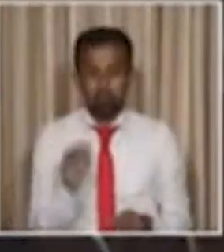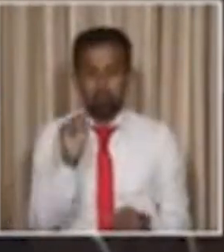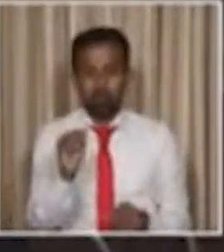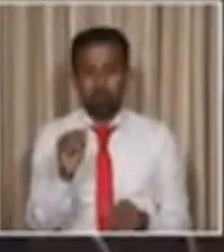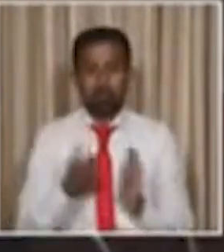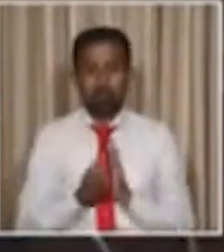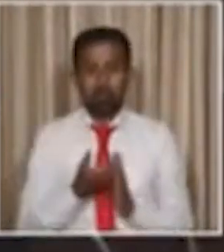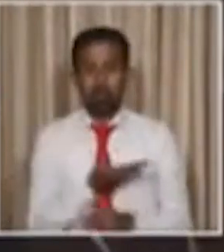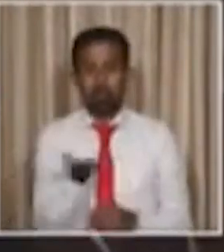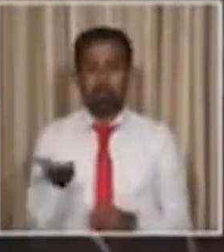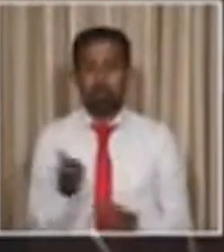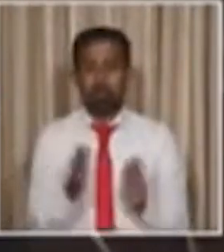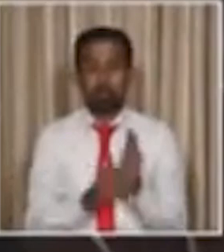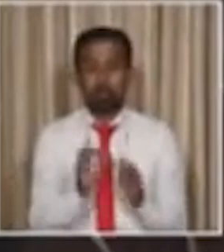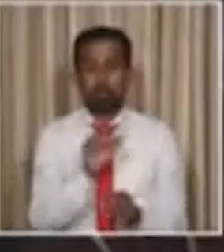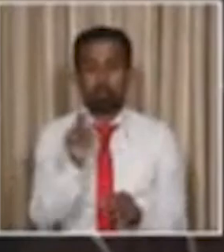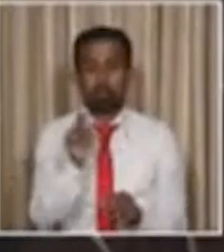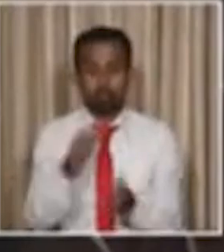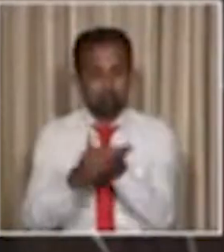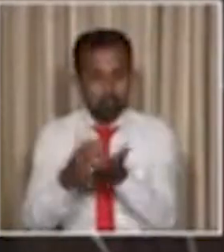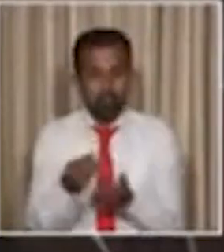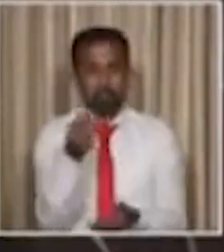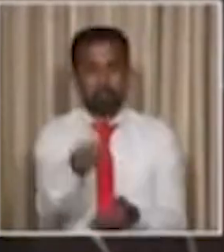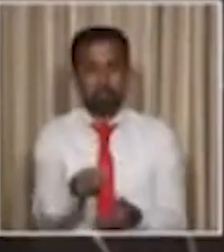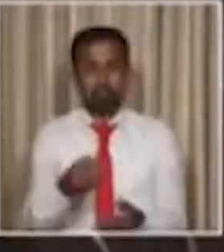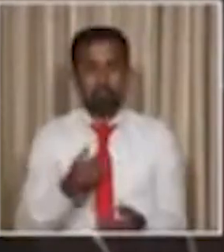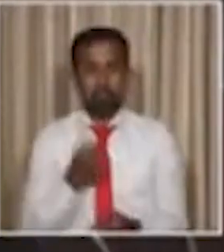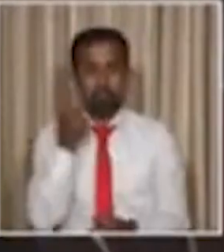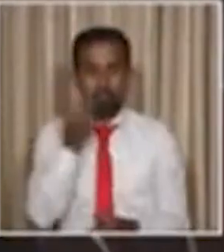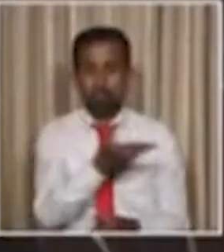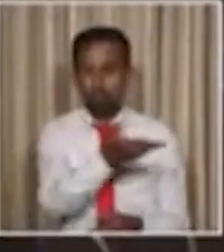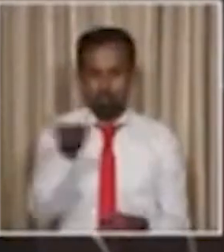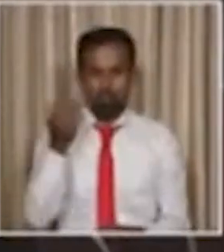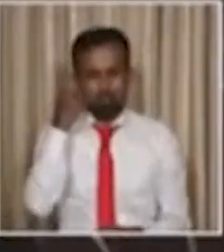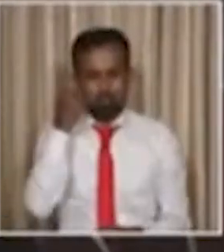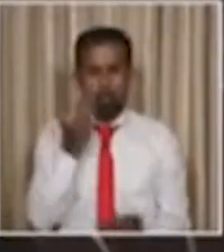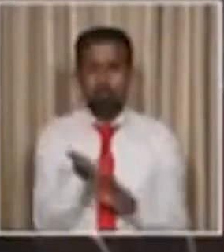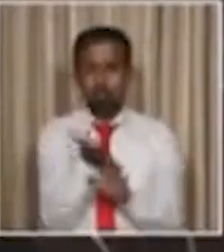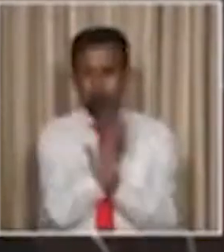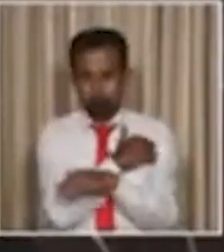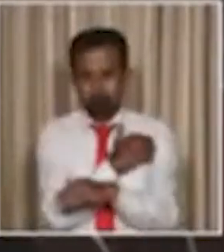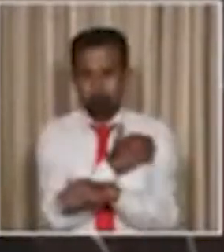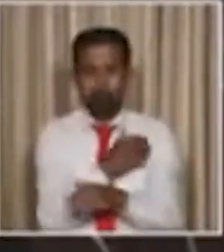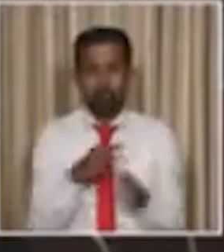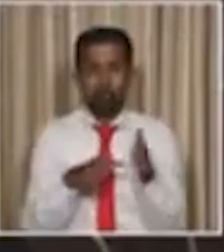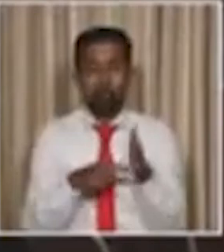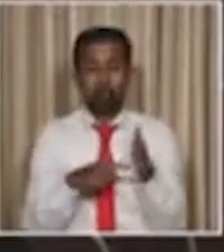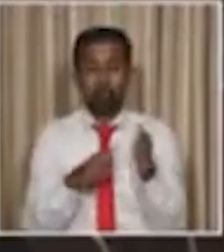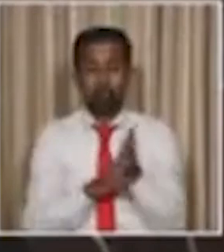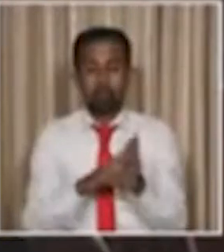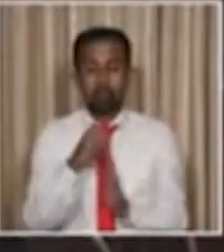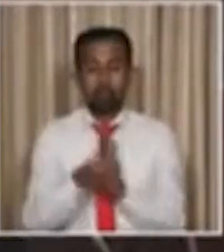ගරු සභාවේ යුතුකම තමයි මේ මාධ්‍යවේදියා වෙනුවෙන් පෙනී සිටින එක. අපේ අදහස නම් ඔබ කවුරුත් දන්නවා ඇති ඔහු මීට පෙරත් රූපවාහිනී ශ්‍රී